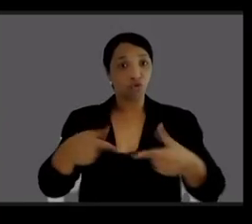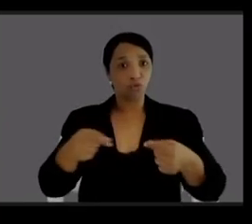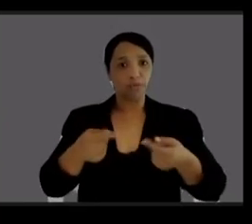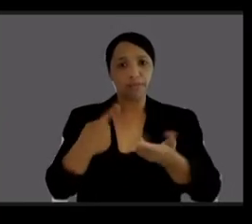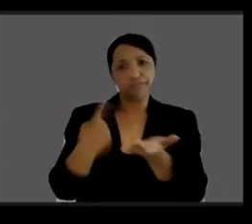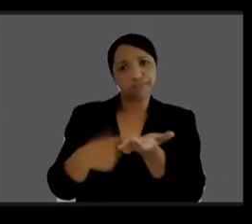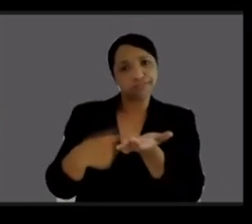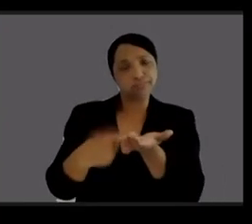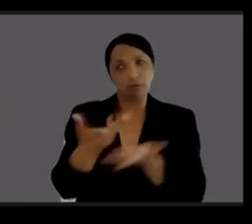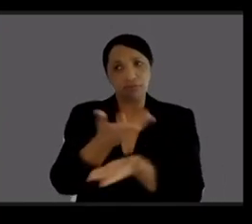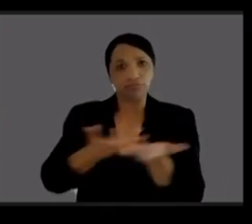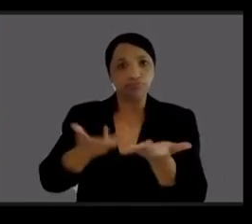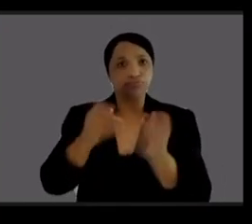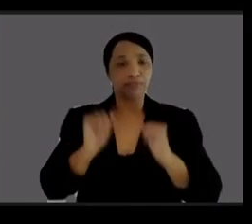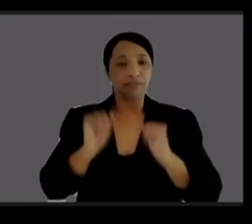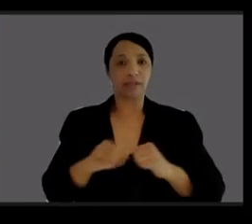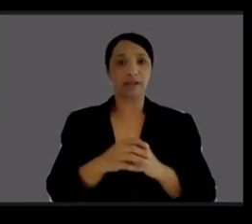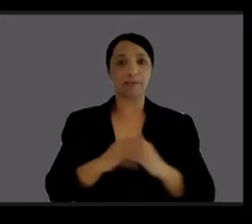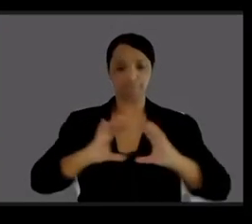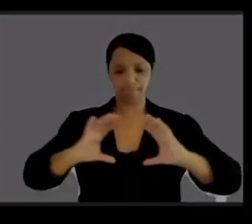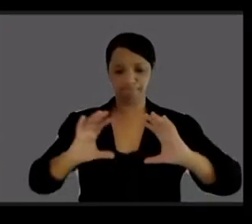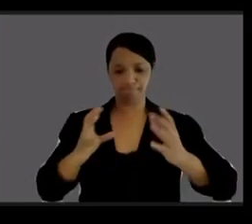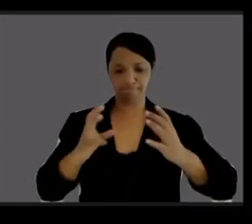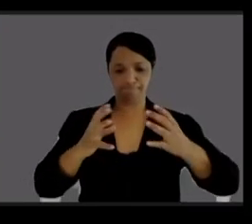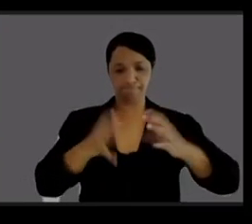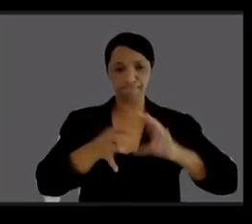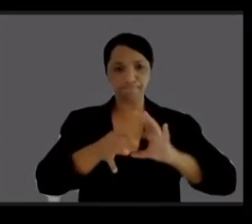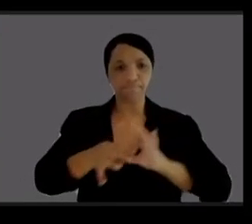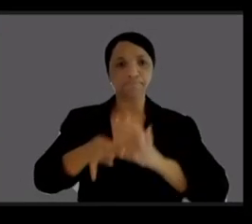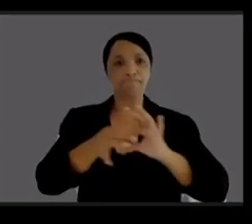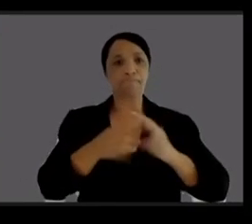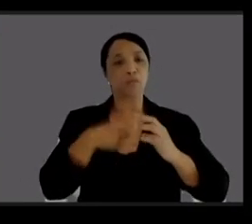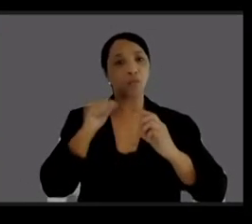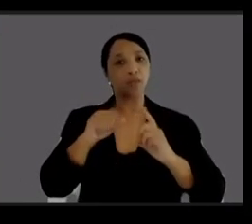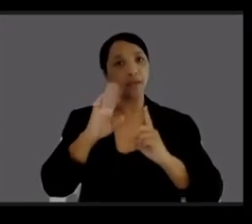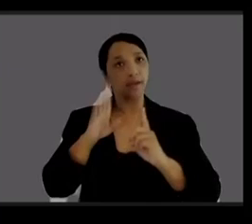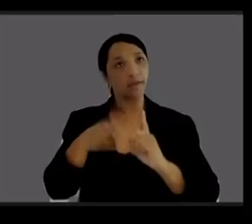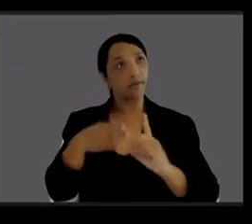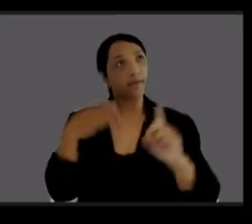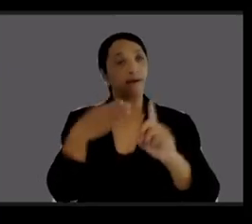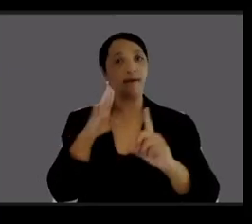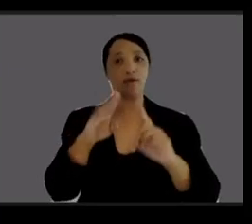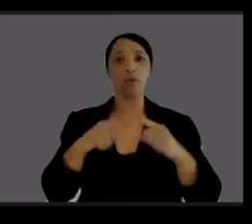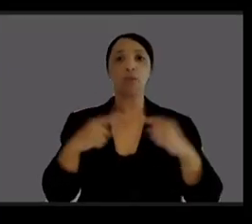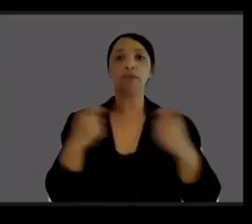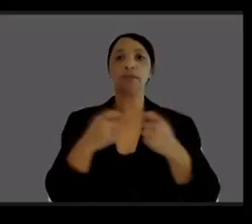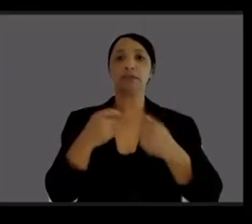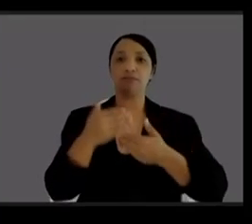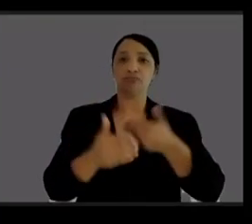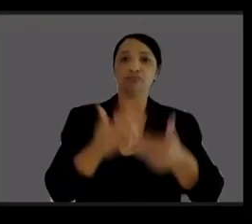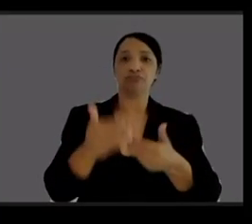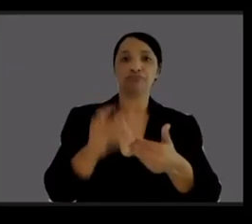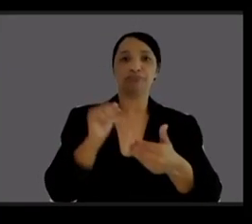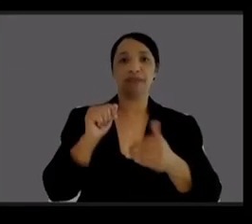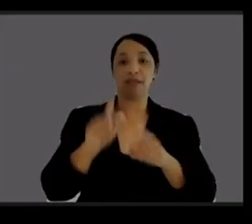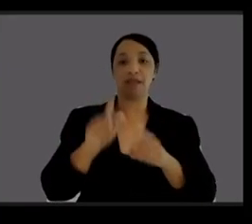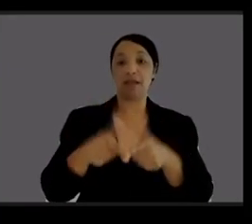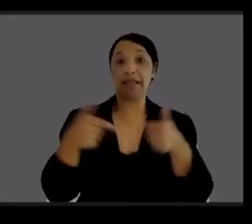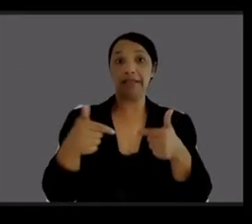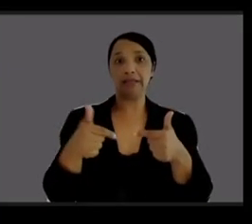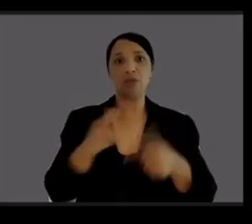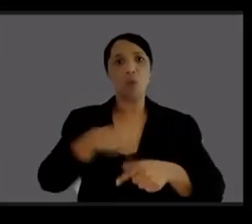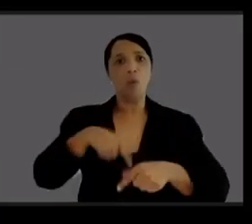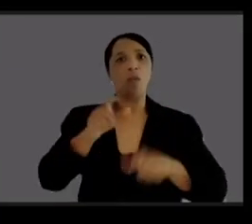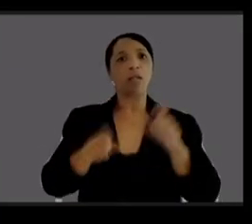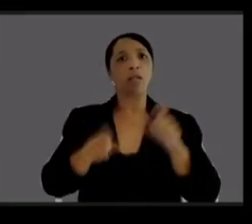要的意见。我们可以共同努力实现论坛的团队所阐述的雄心壮志，建设互联